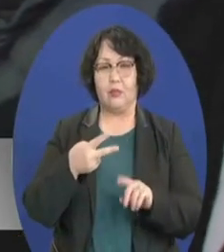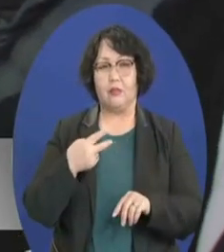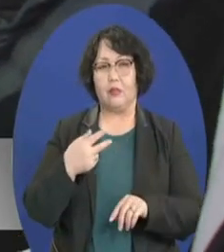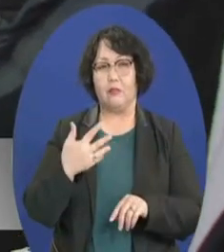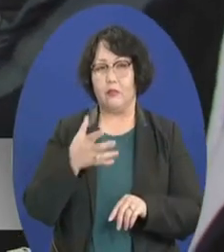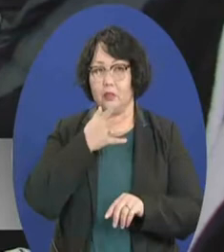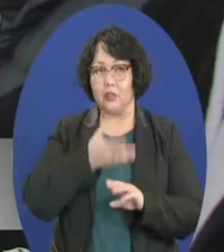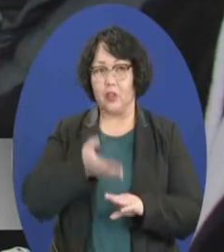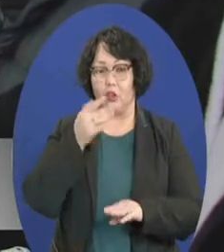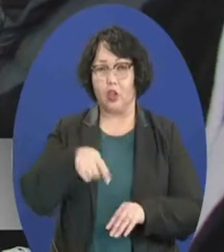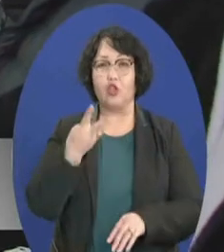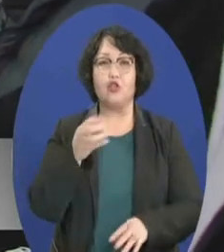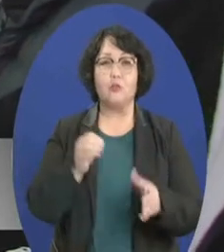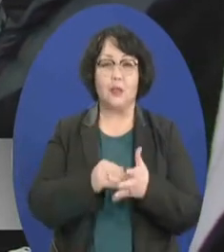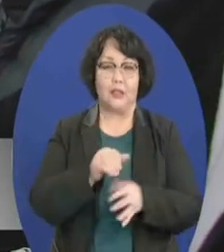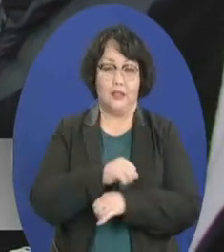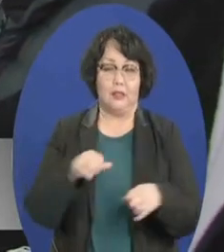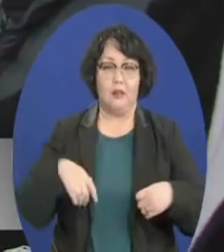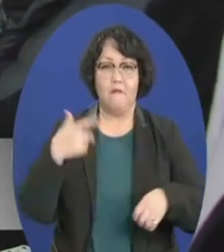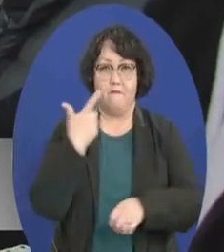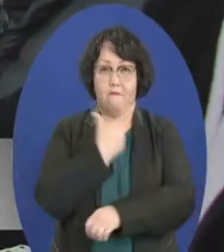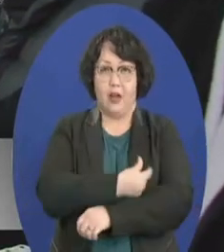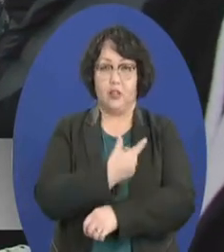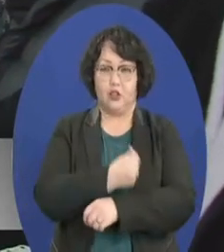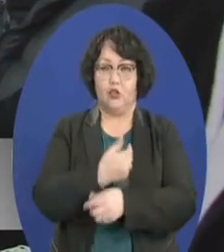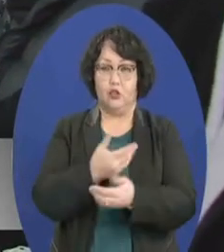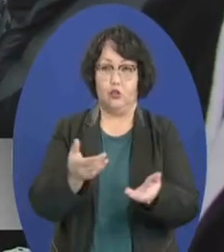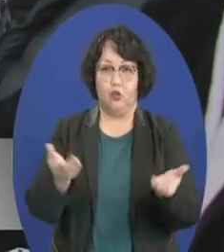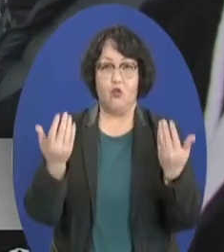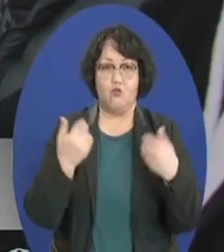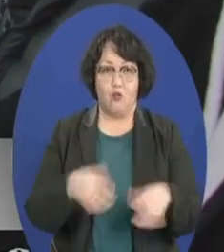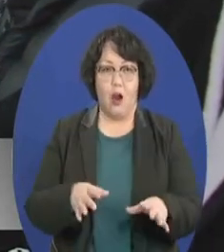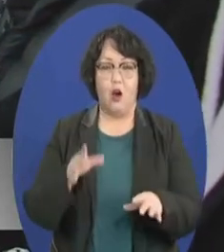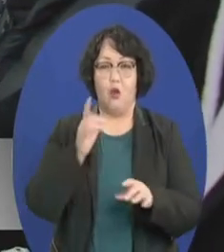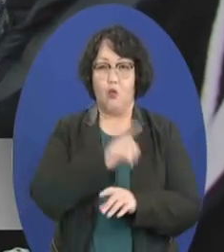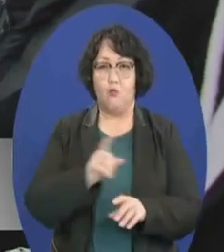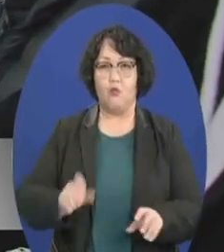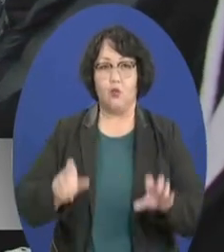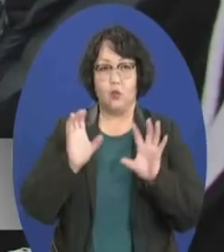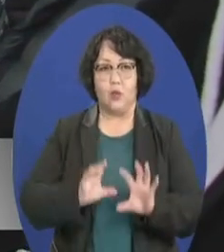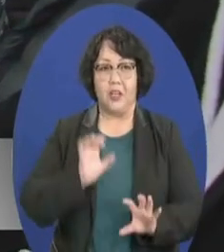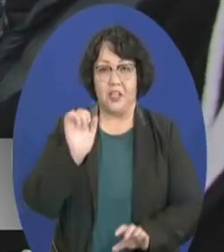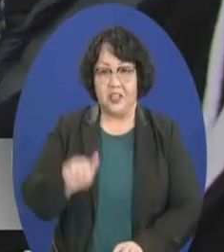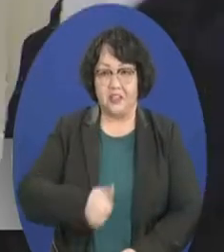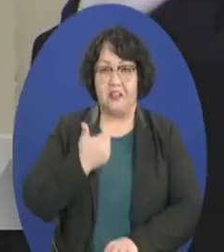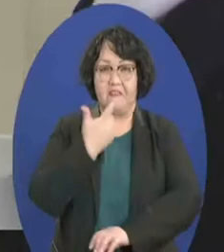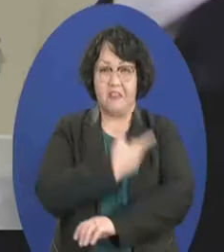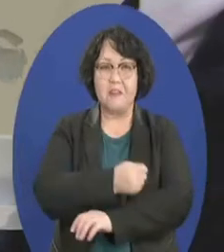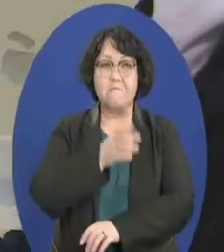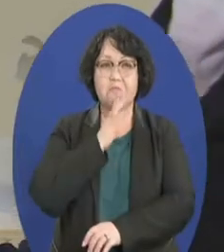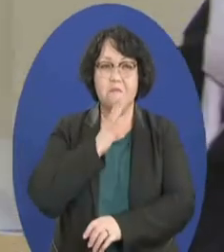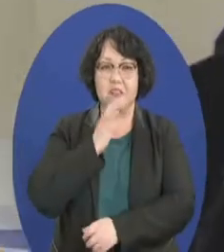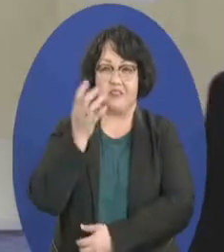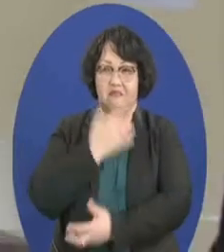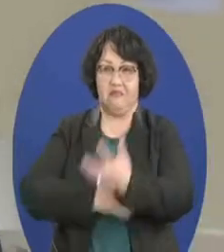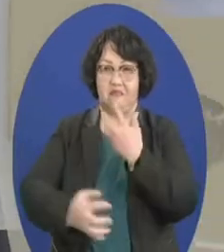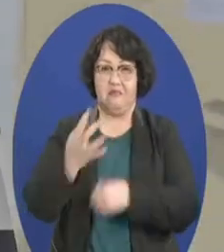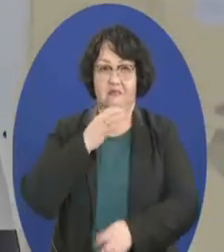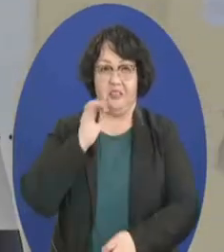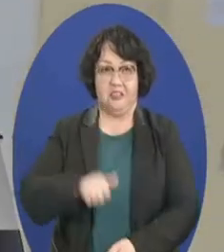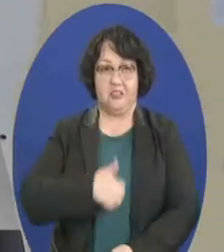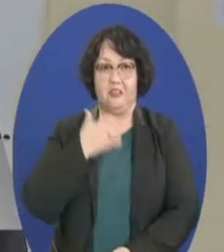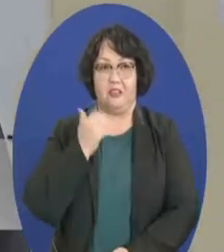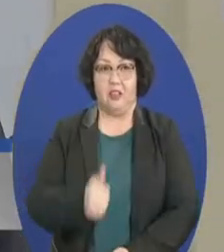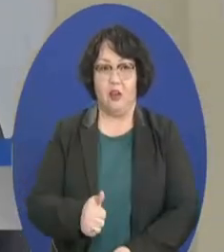40 мянган иргэдийг бид вакцинж болсон байна. Тийм болохоор энэ юу гэсэн үг вэ? Хүмүүсийн хүлээлт их байна. Идэх их сайн байна гэсэн илэрхийлж байна. Одоогор хамгийн гол юм маань